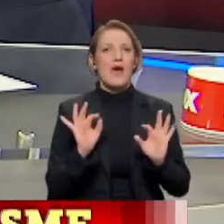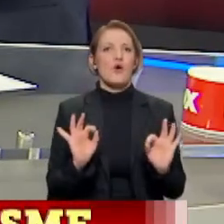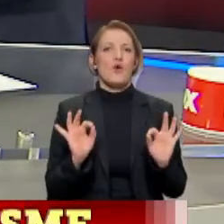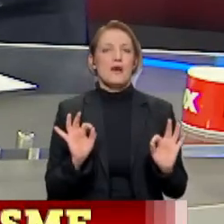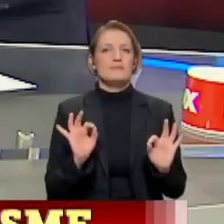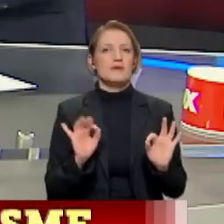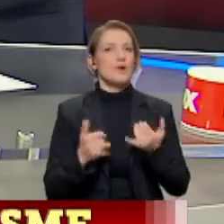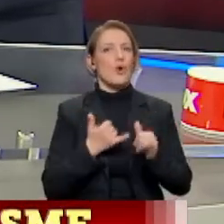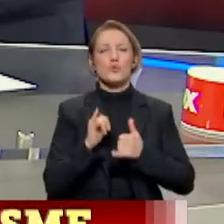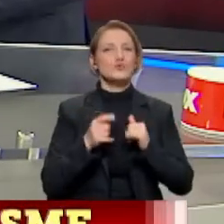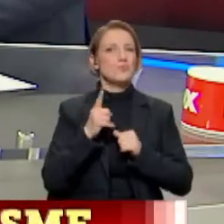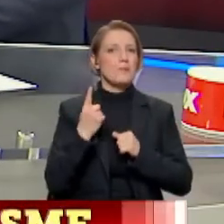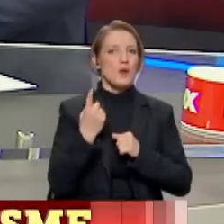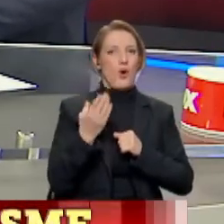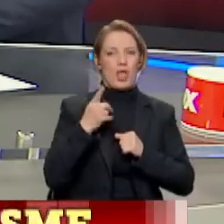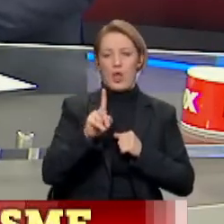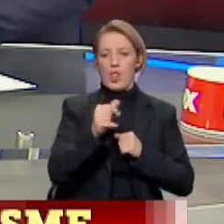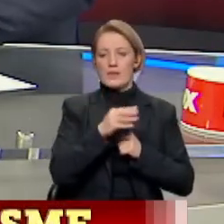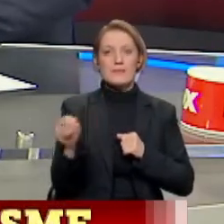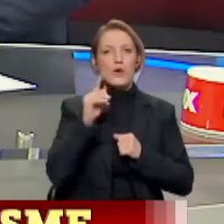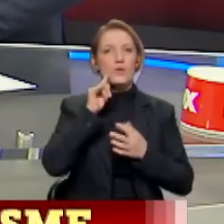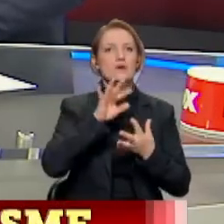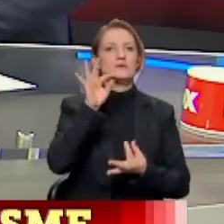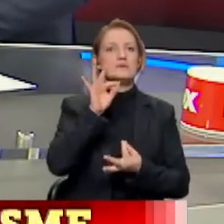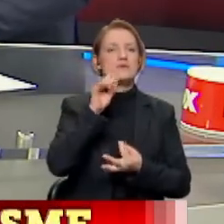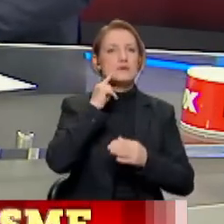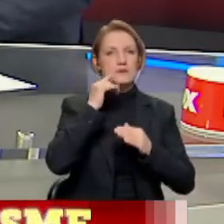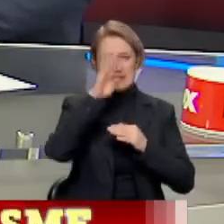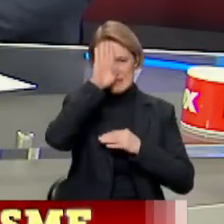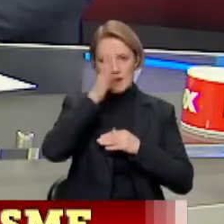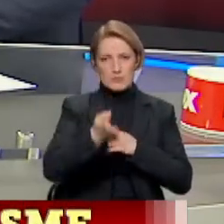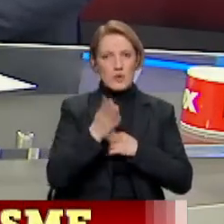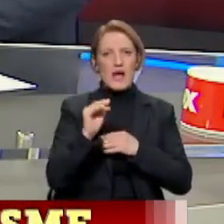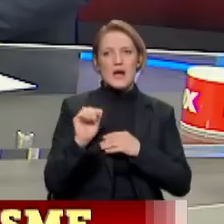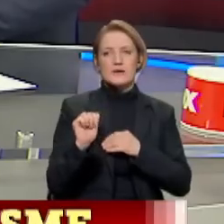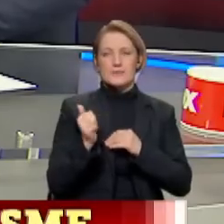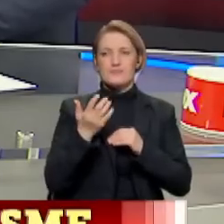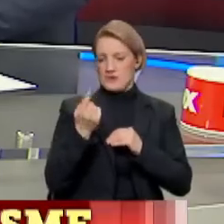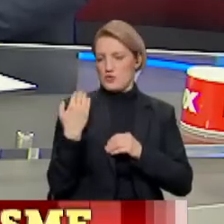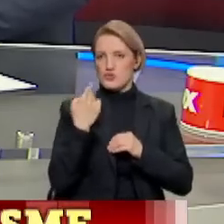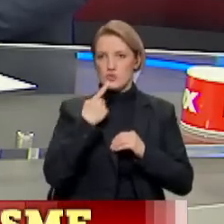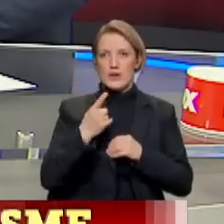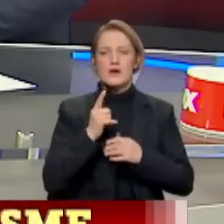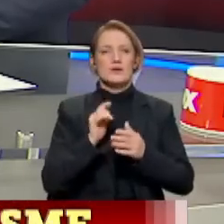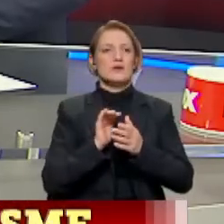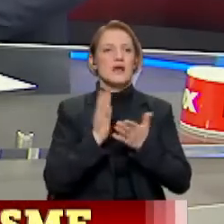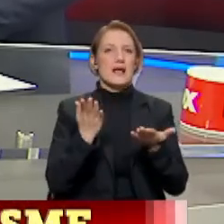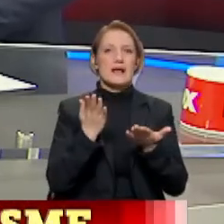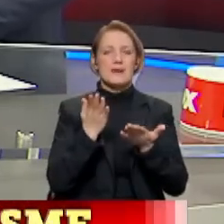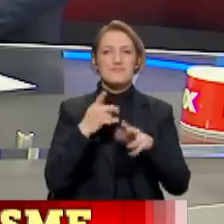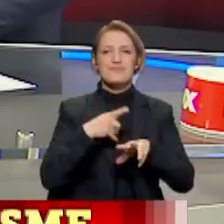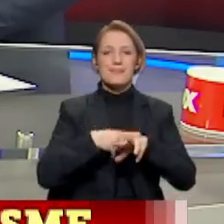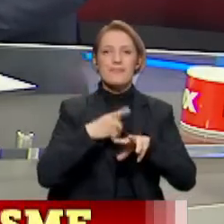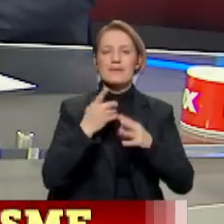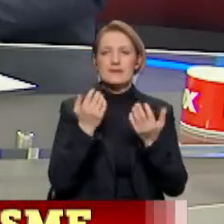önemli figürlerden biri olan 16 milyon İstanbullunun en kutlu, biraz önce söylediğimiz kutlu emaneti ehil